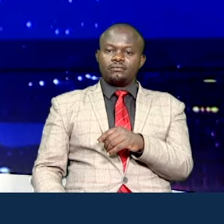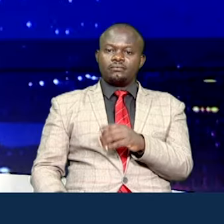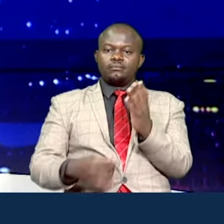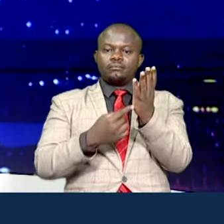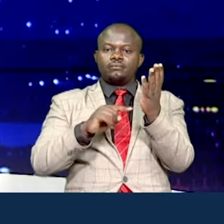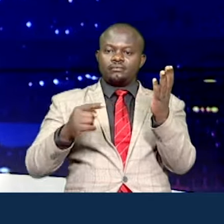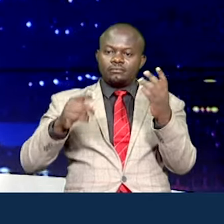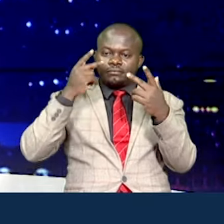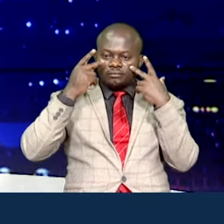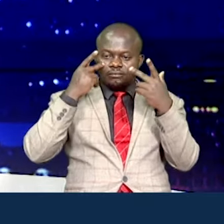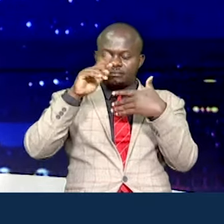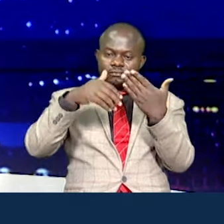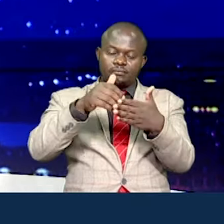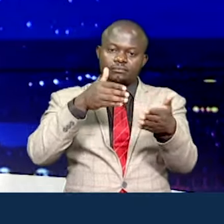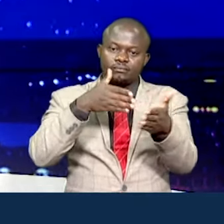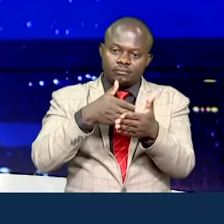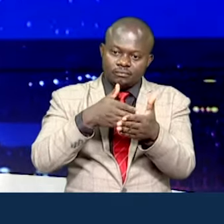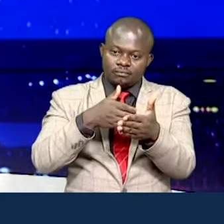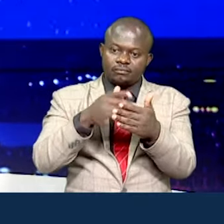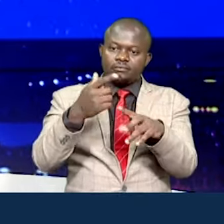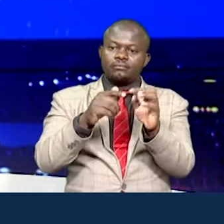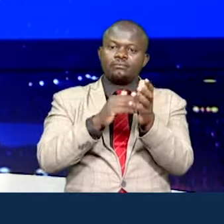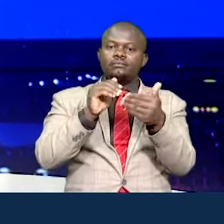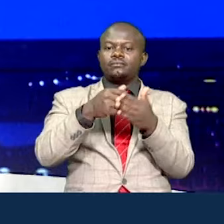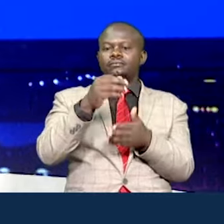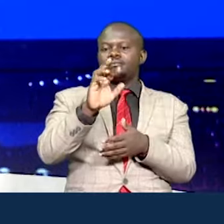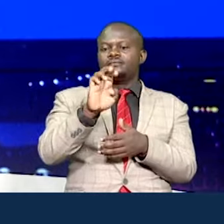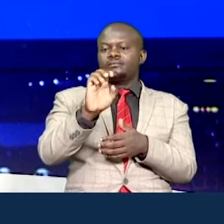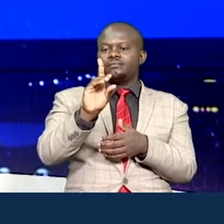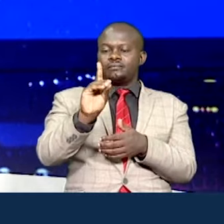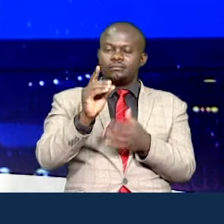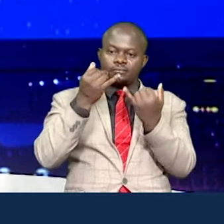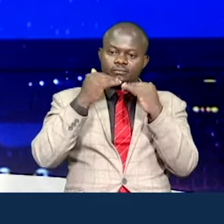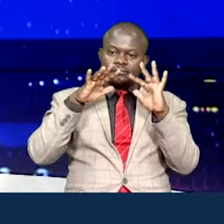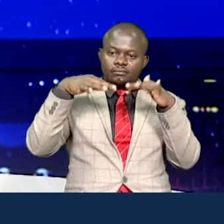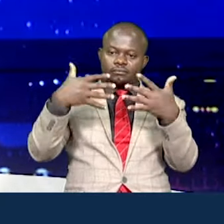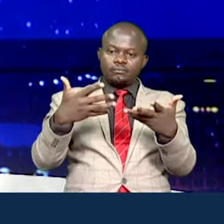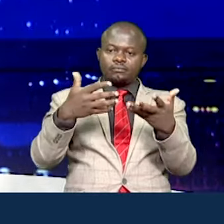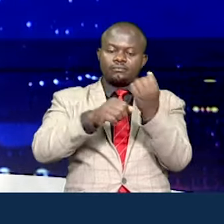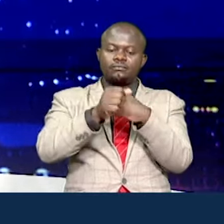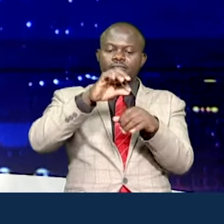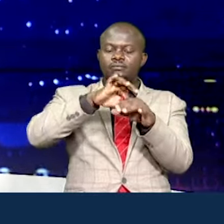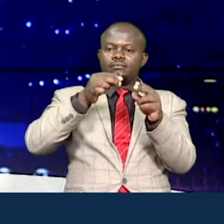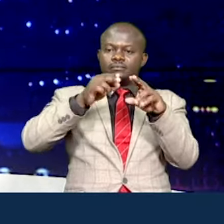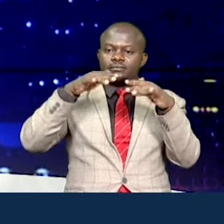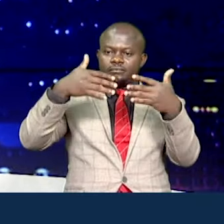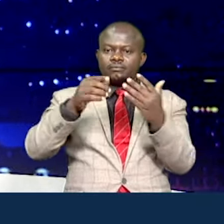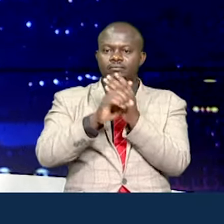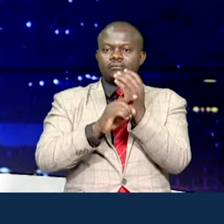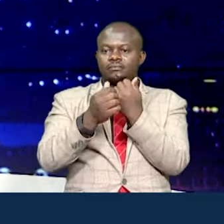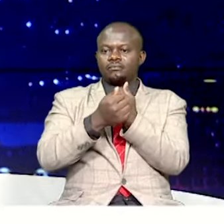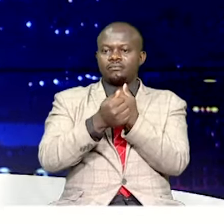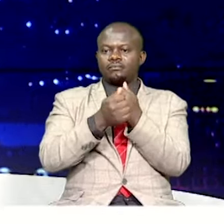Ikoranabuhanga ndabona rishobora kuba ridutengushye ariko ni Fred Rutana watubwiraga uko igikorwa cy'amatora cyagenze mu turere twa Rubavu